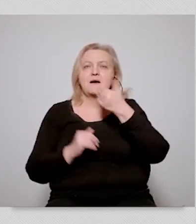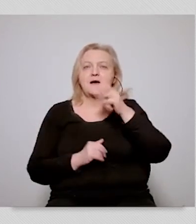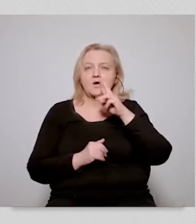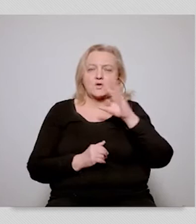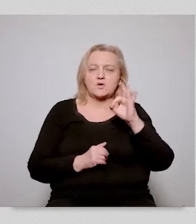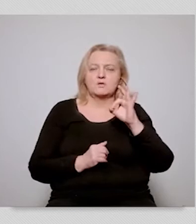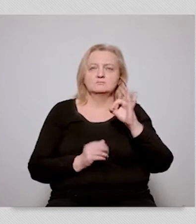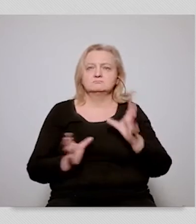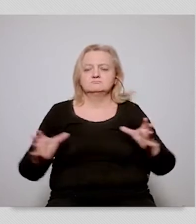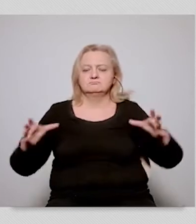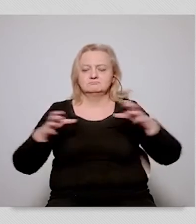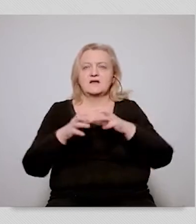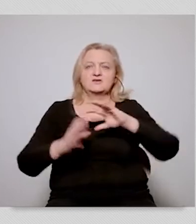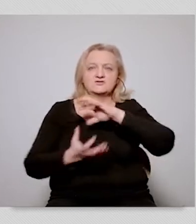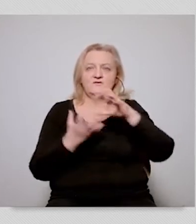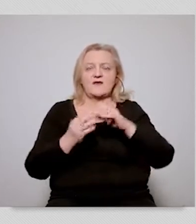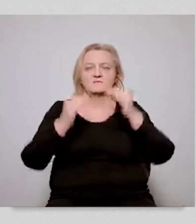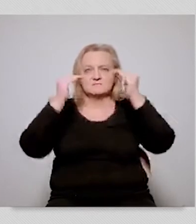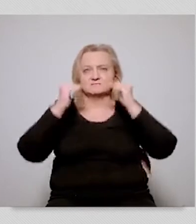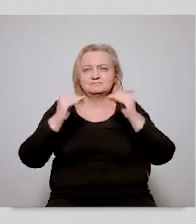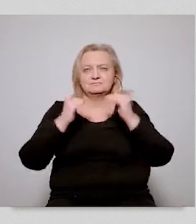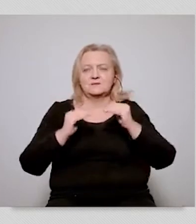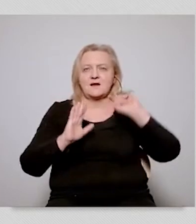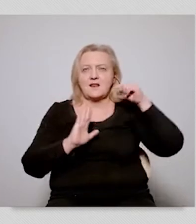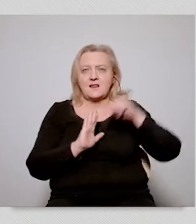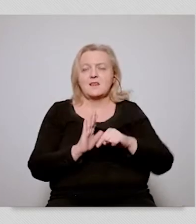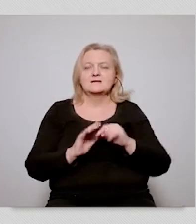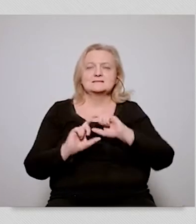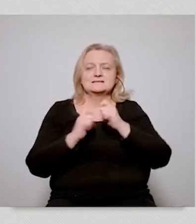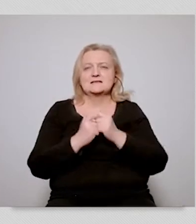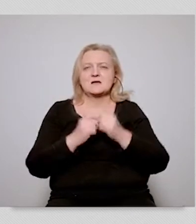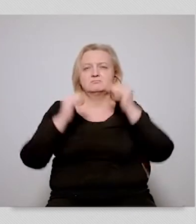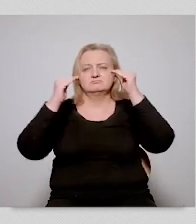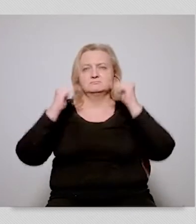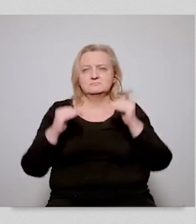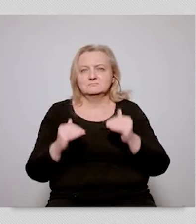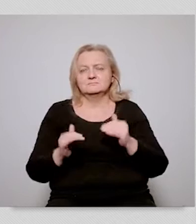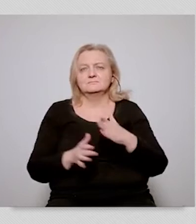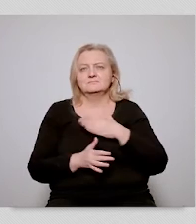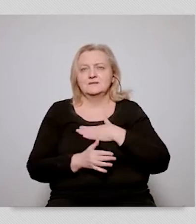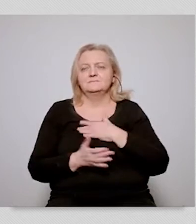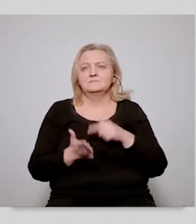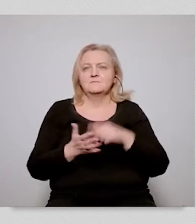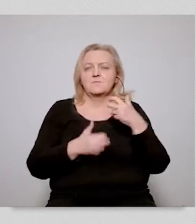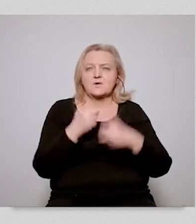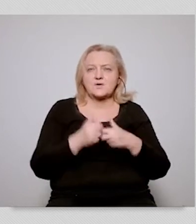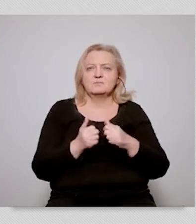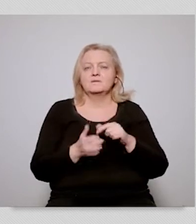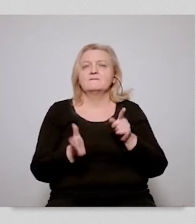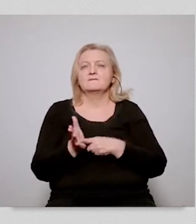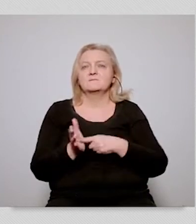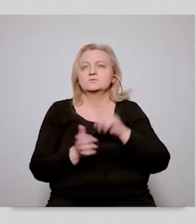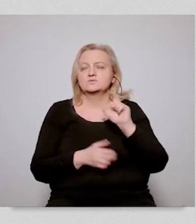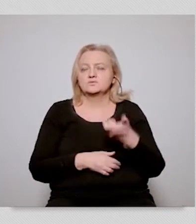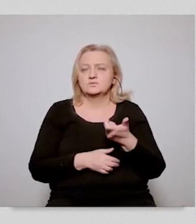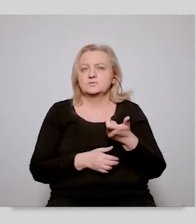nas spina w wymiarze całym światowym, potem schodząc w dół, no mamy całą kaskadę problemów, które wymagają